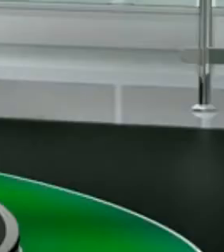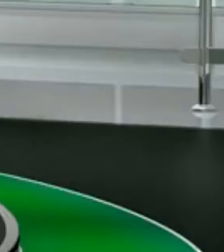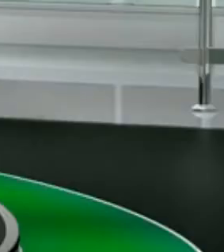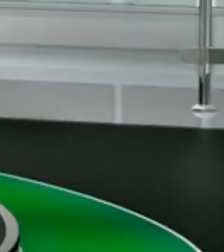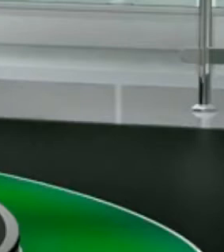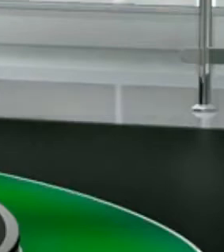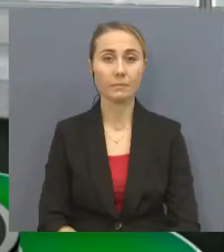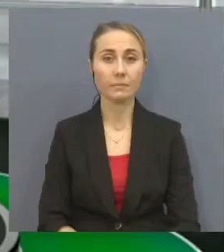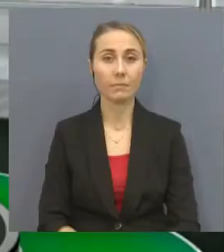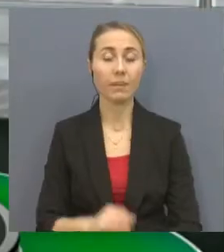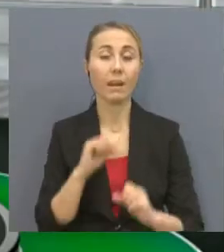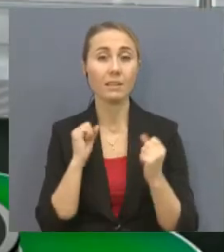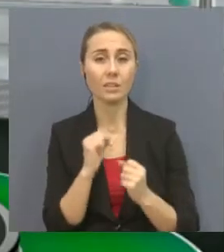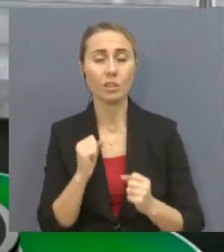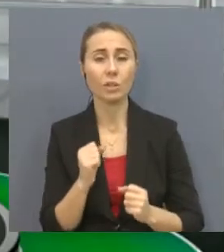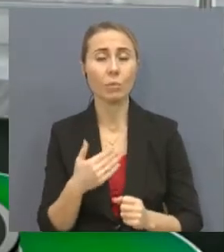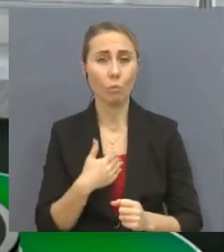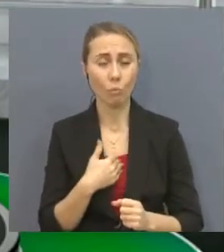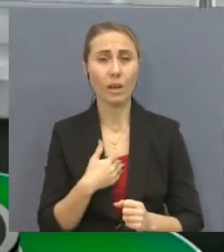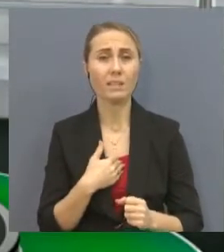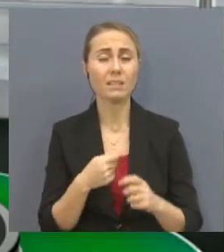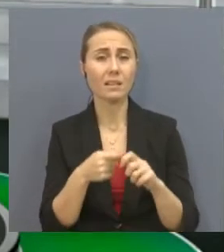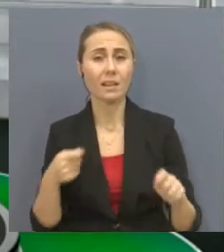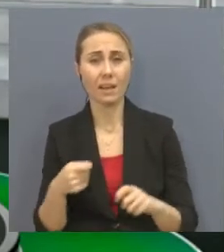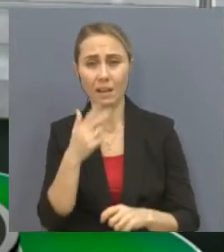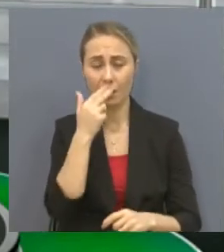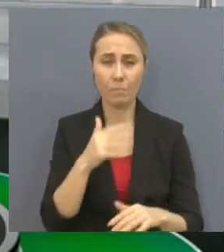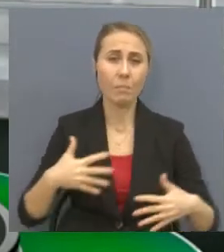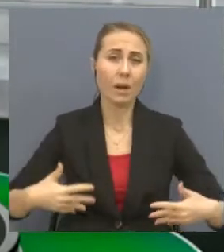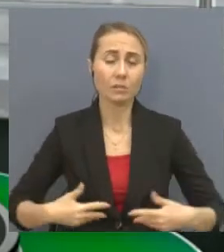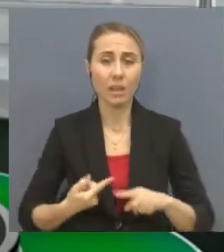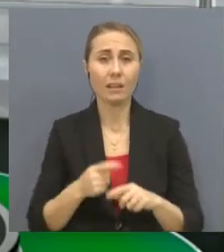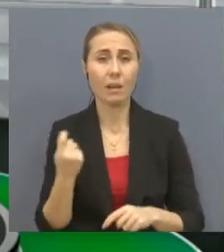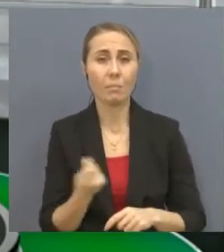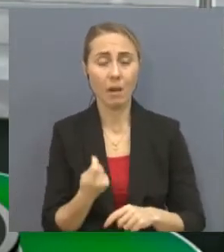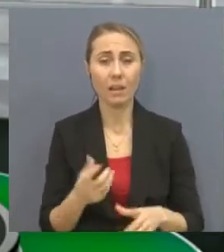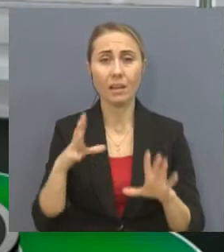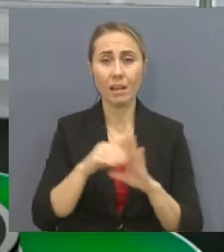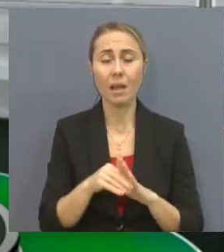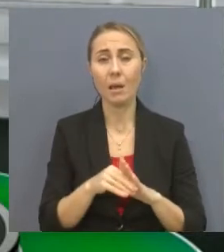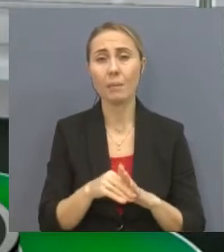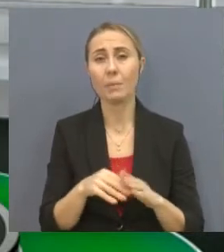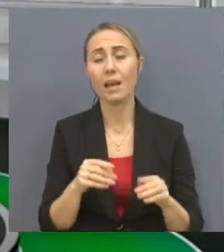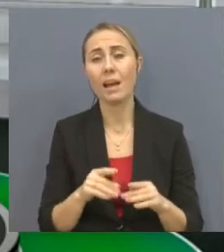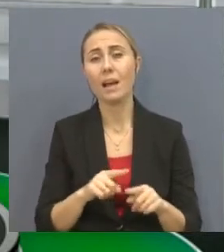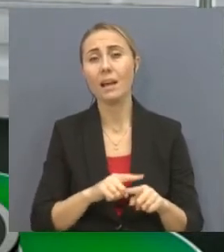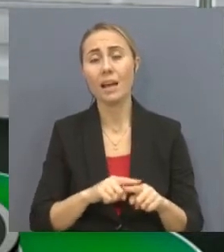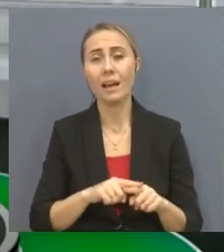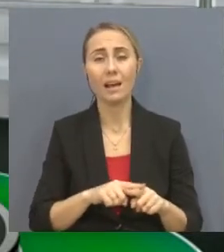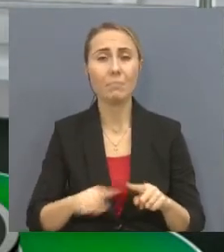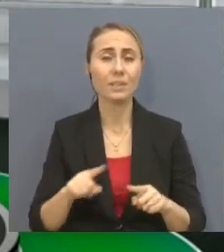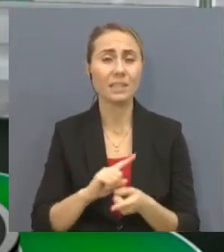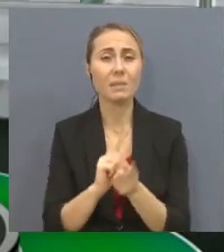зимой у нас затяжные суровые грипп и простуда это еще малая составляющая последствий резко континентального климата